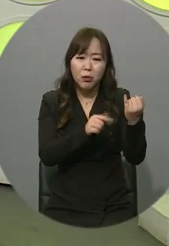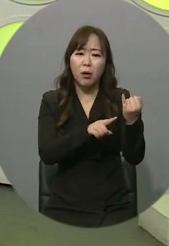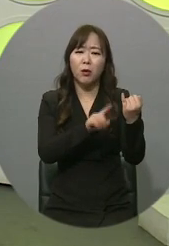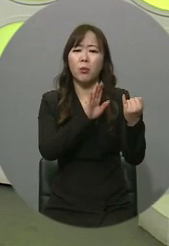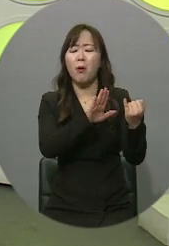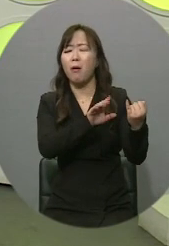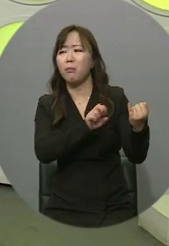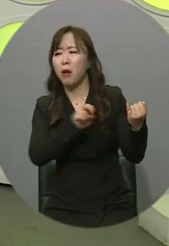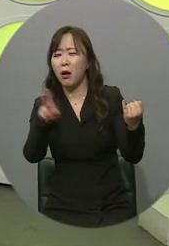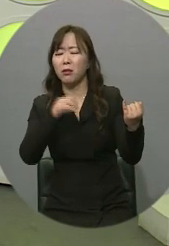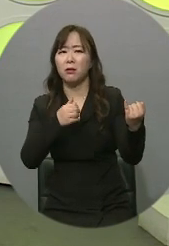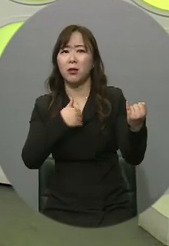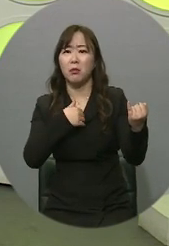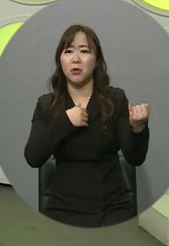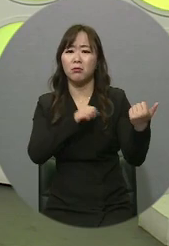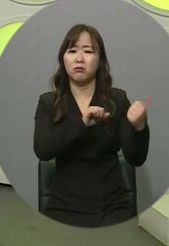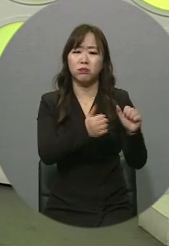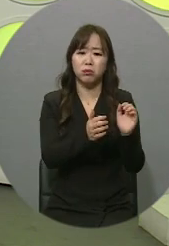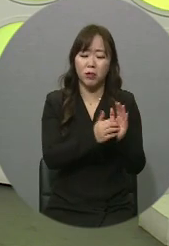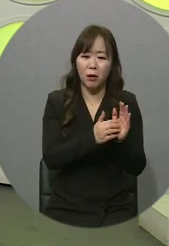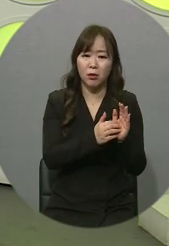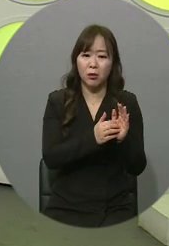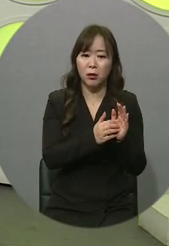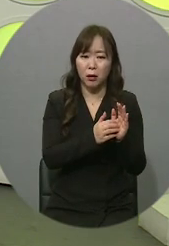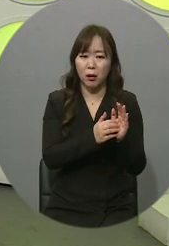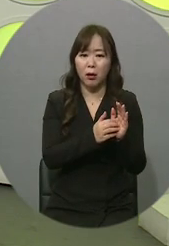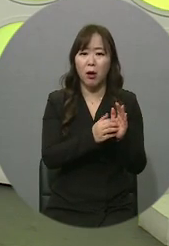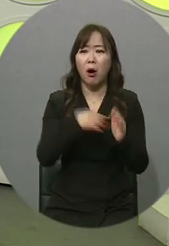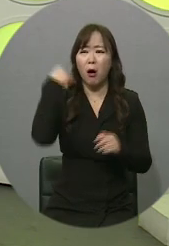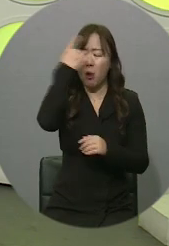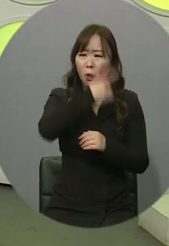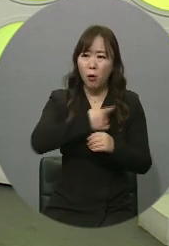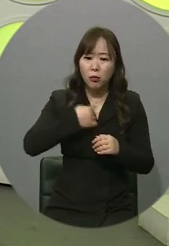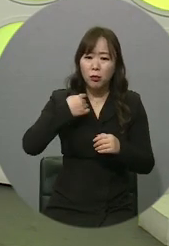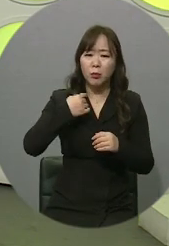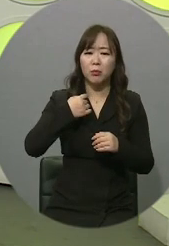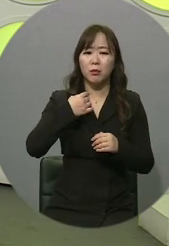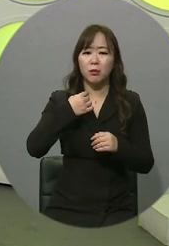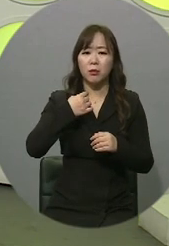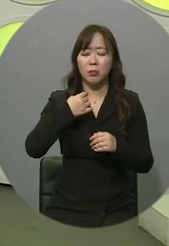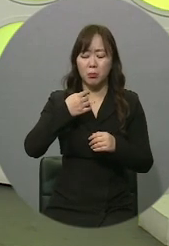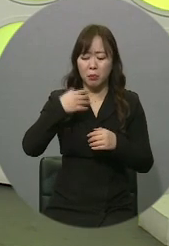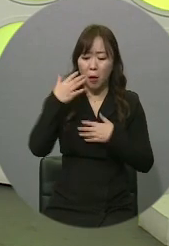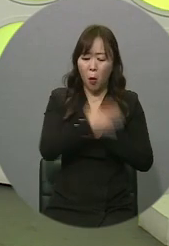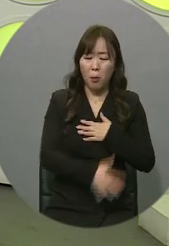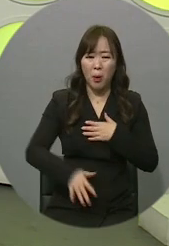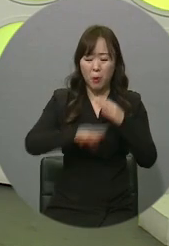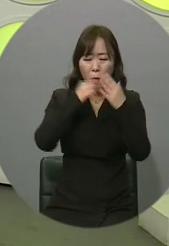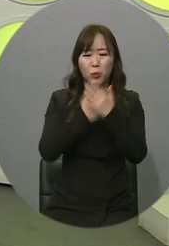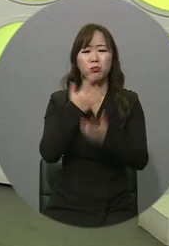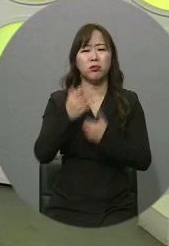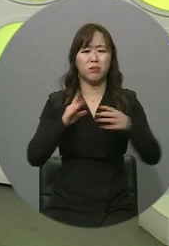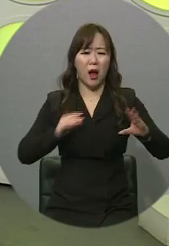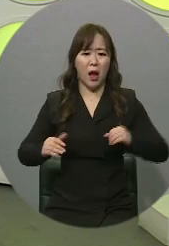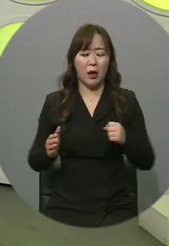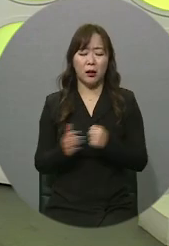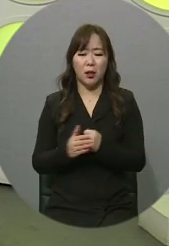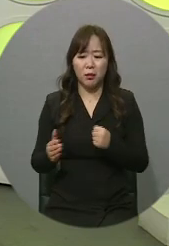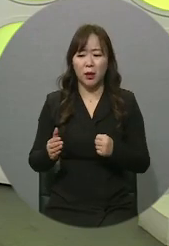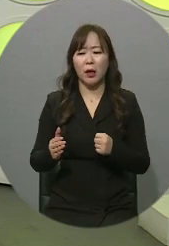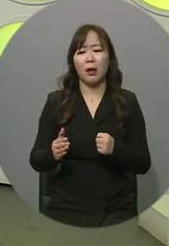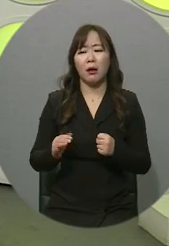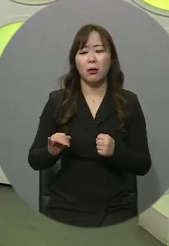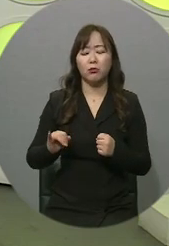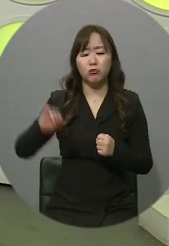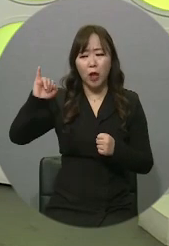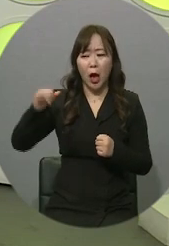겁니다. 그리고 자신은 얼굴을 비롯한 화상. 전신에 큰 화상을 입어서 아버지가 키울 여력도 안